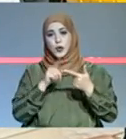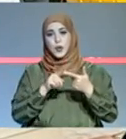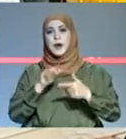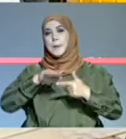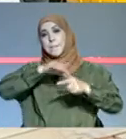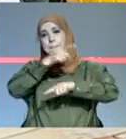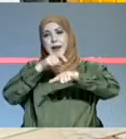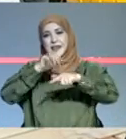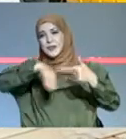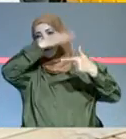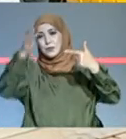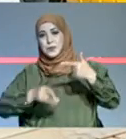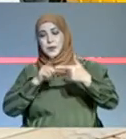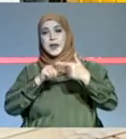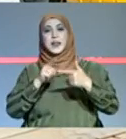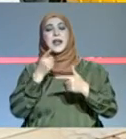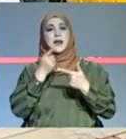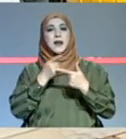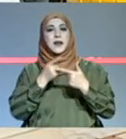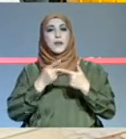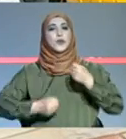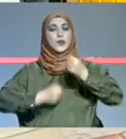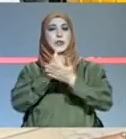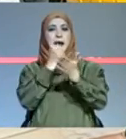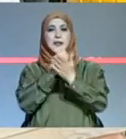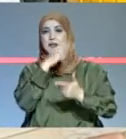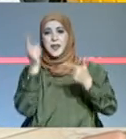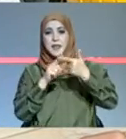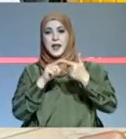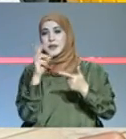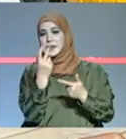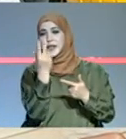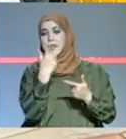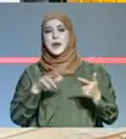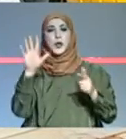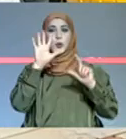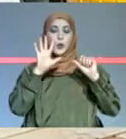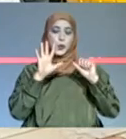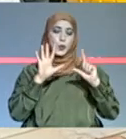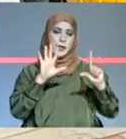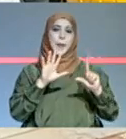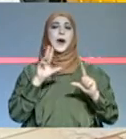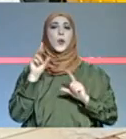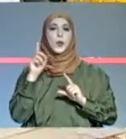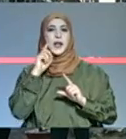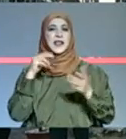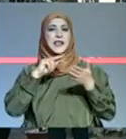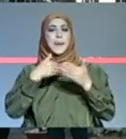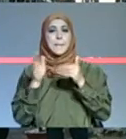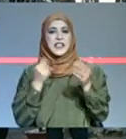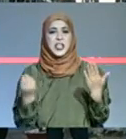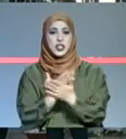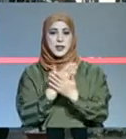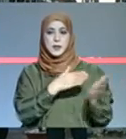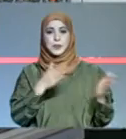البلديات الدفعه توصل تقريبا مائه وسبعه وثلاثين اه الجديده معده